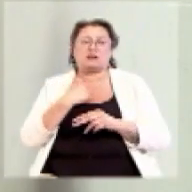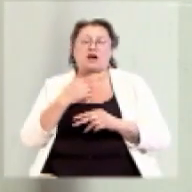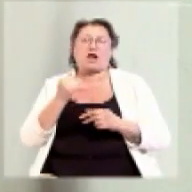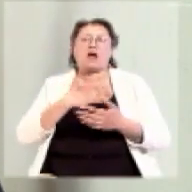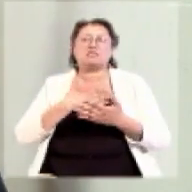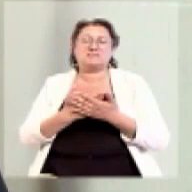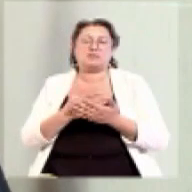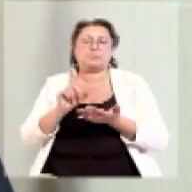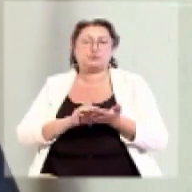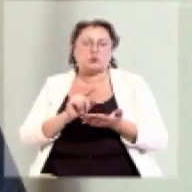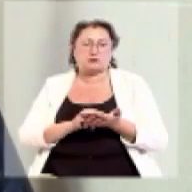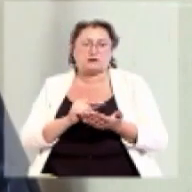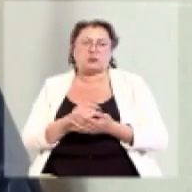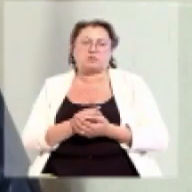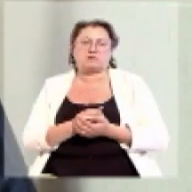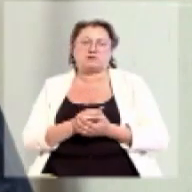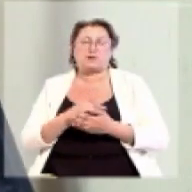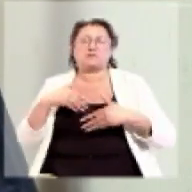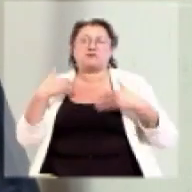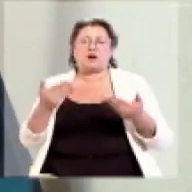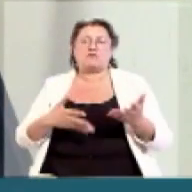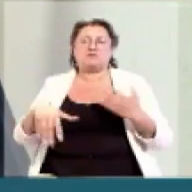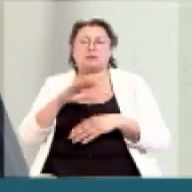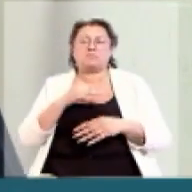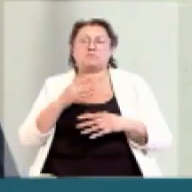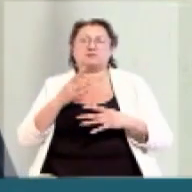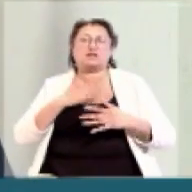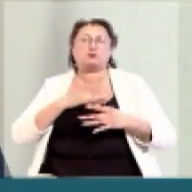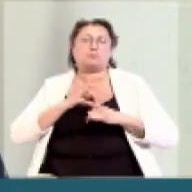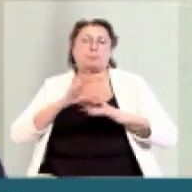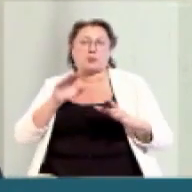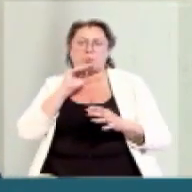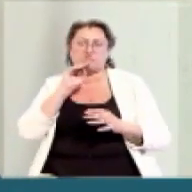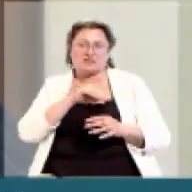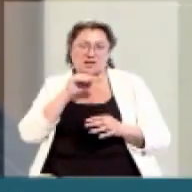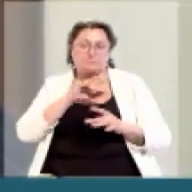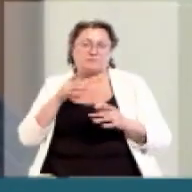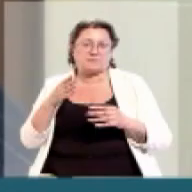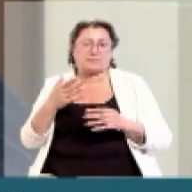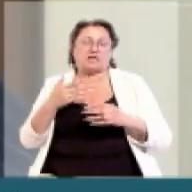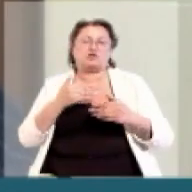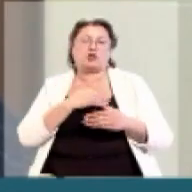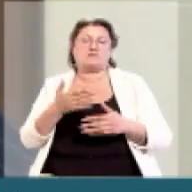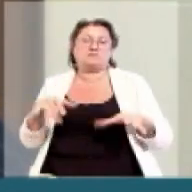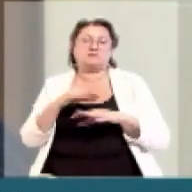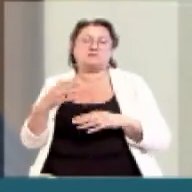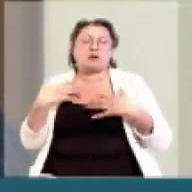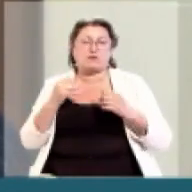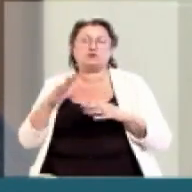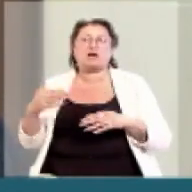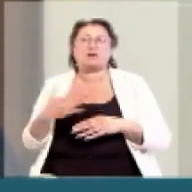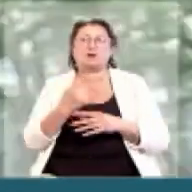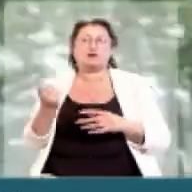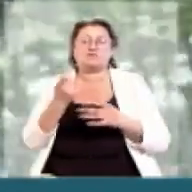бүгінгі келіп жеткен кәсіби мерекелеріңізбен құттықтаймын. Денсаулық, қайрат, жігер тілеймін. Балық шаруашылығы дамып, елімізге тек қана берекесін